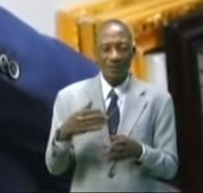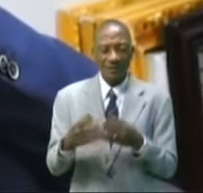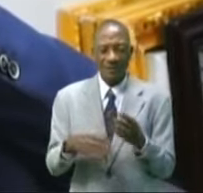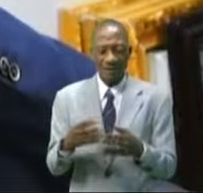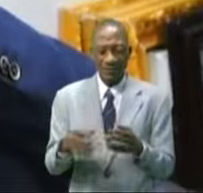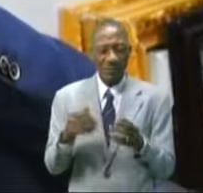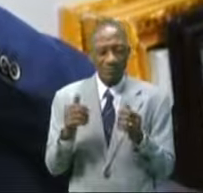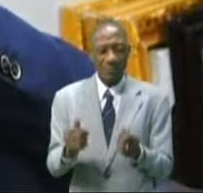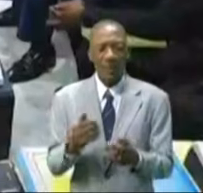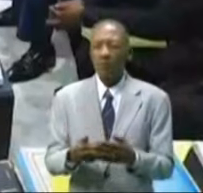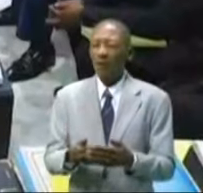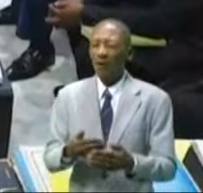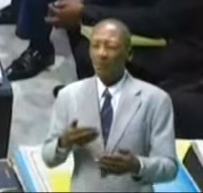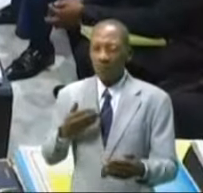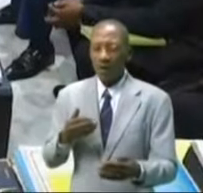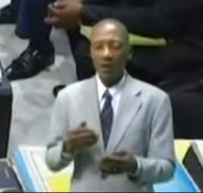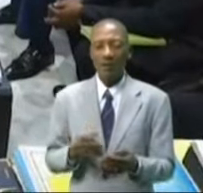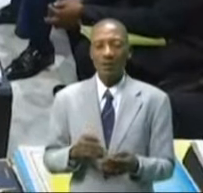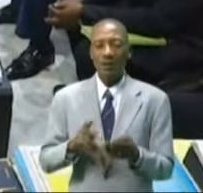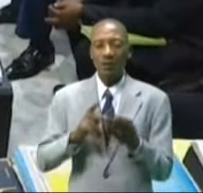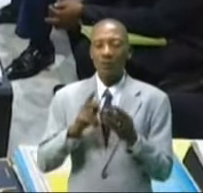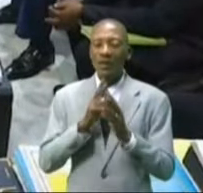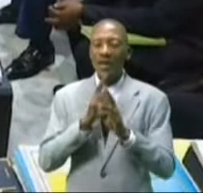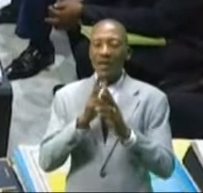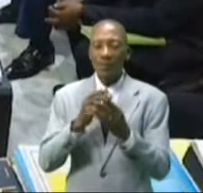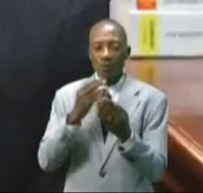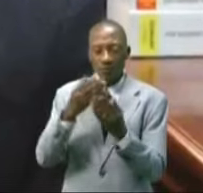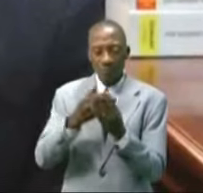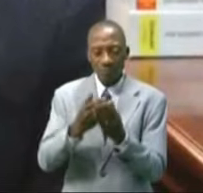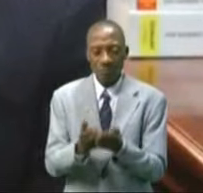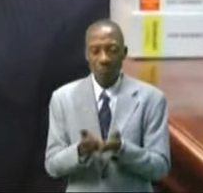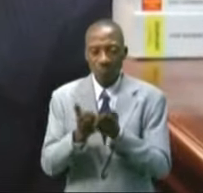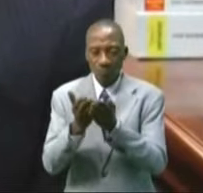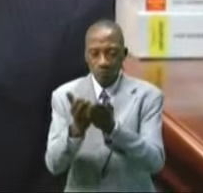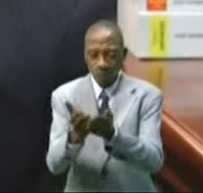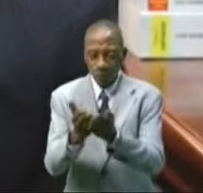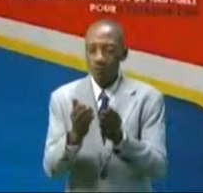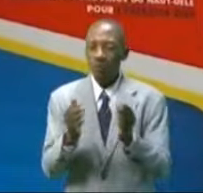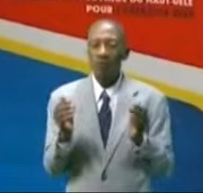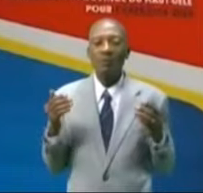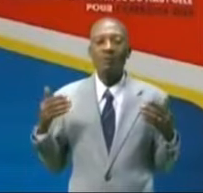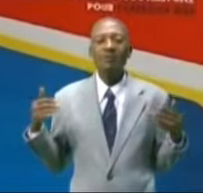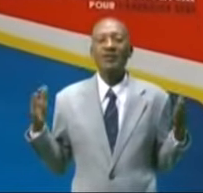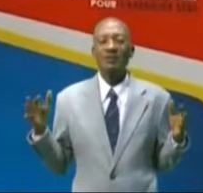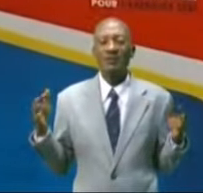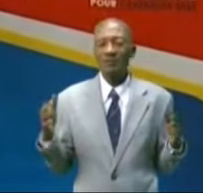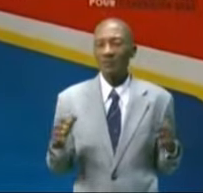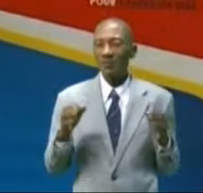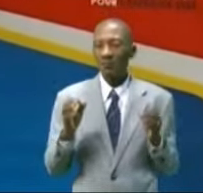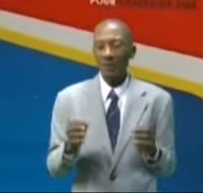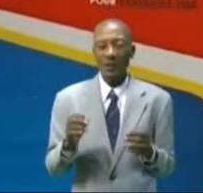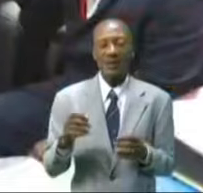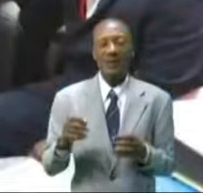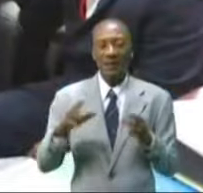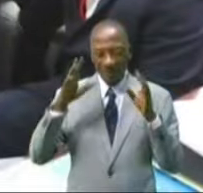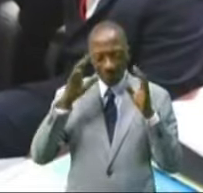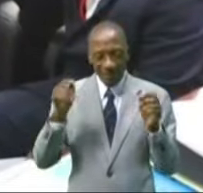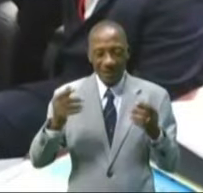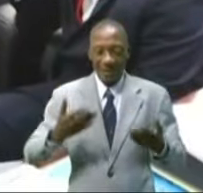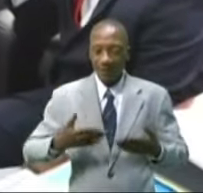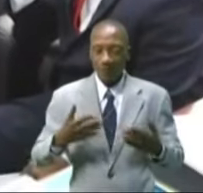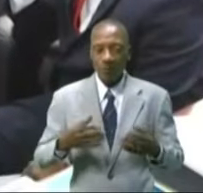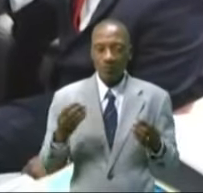provinces et autres entités à la transmission dans les délais requis des différents documents exigés par la Cour des